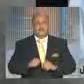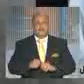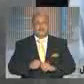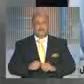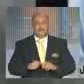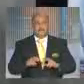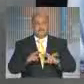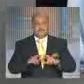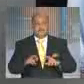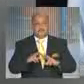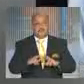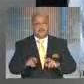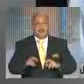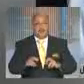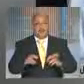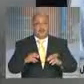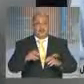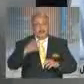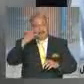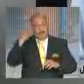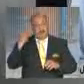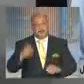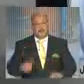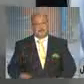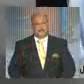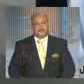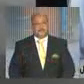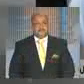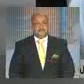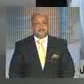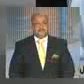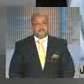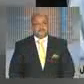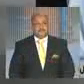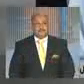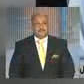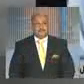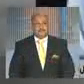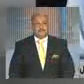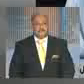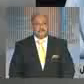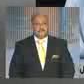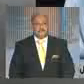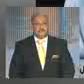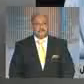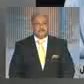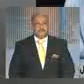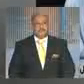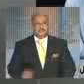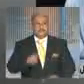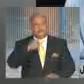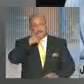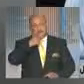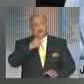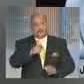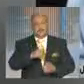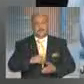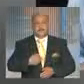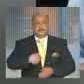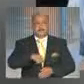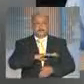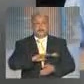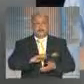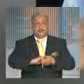الملف هذا في مجلة أكاديمية تصدرها جامعة منوبة، وبصراحة فيها دي